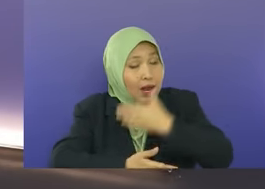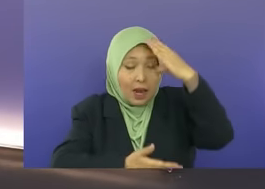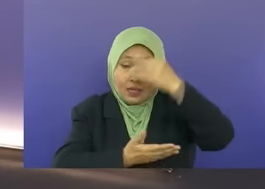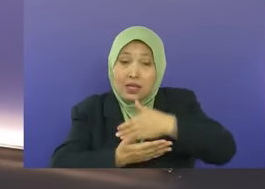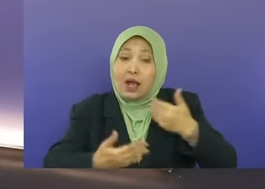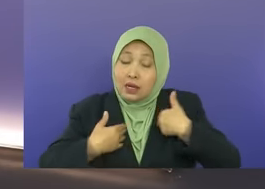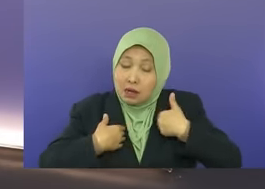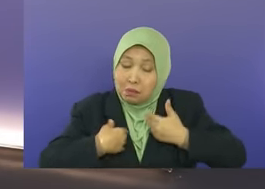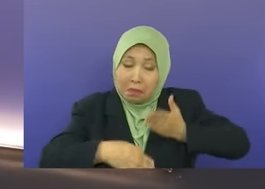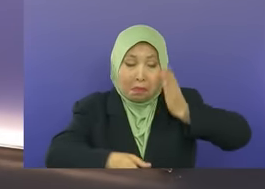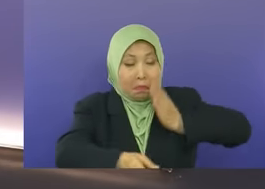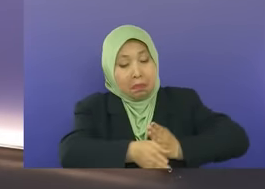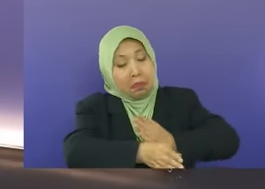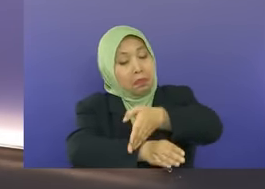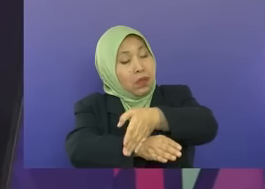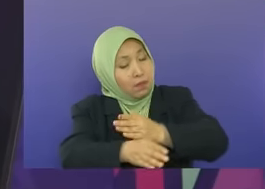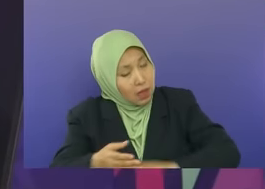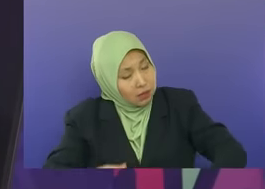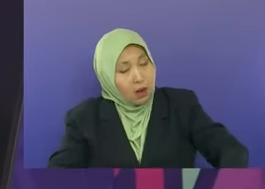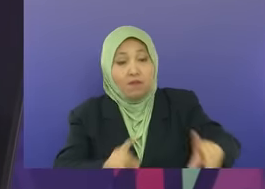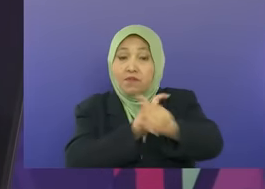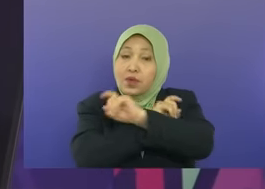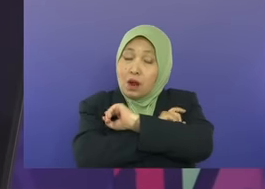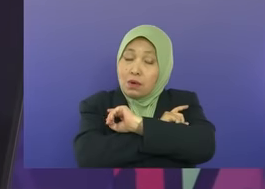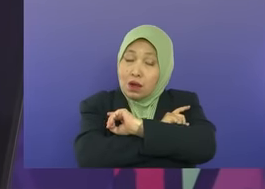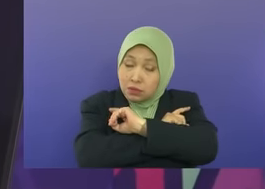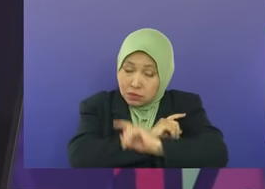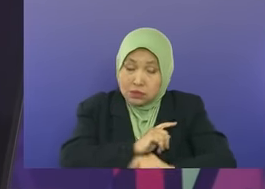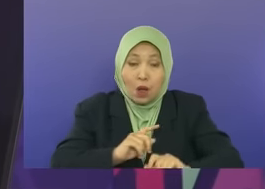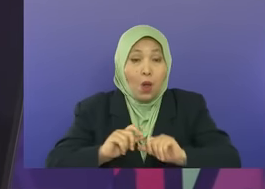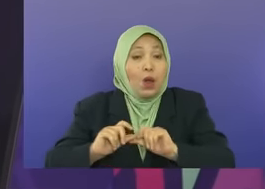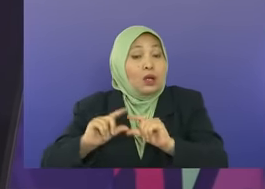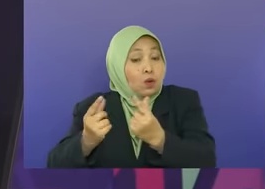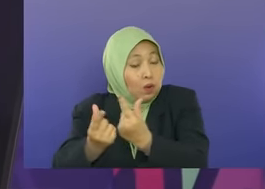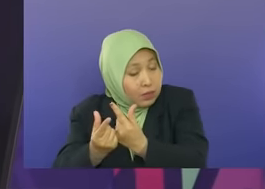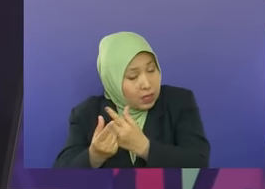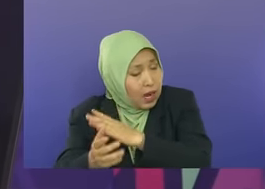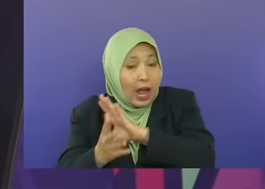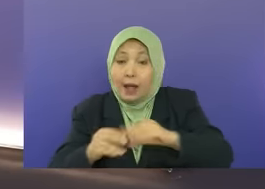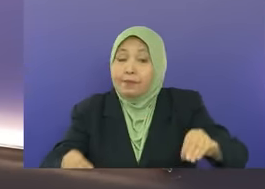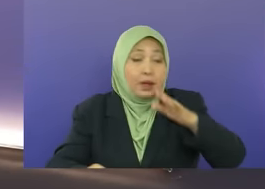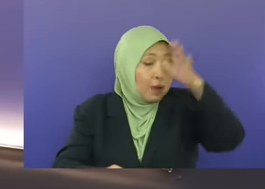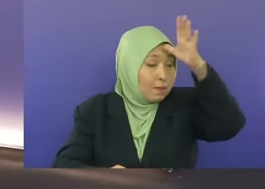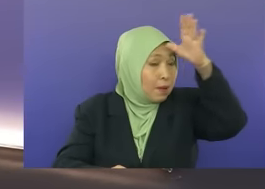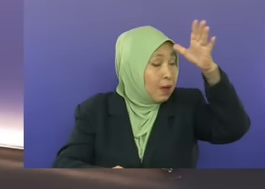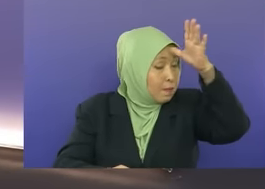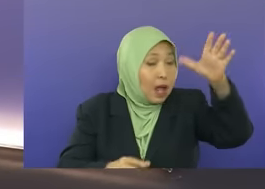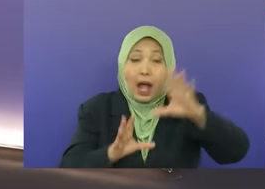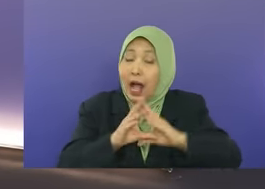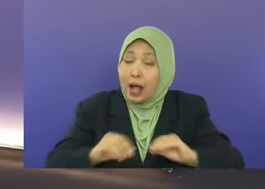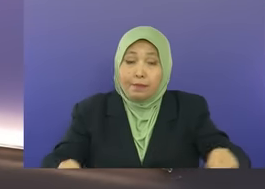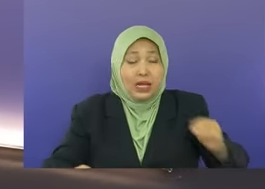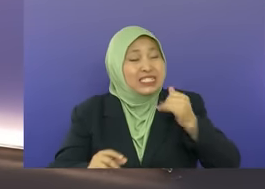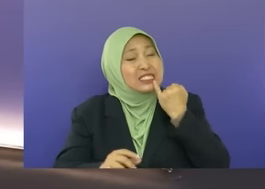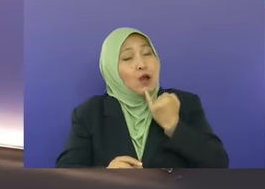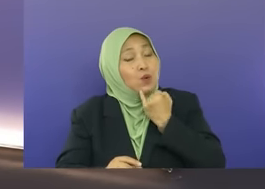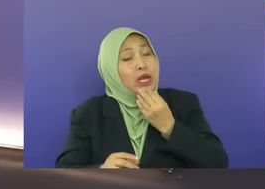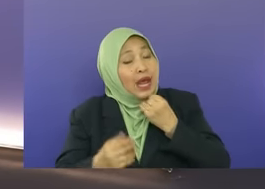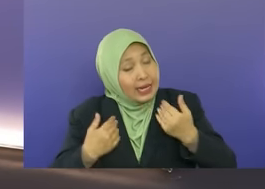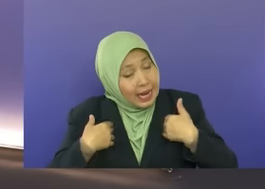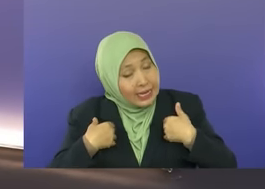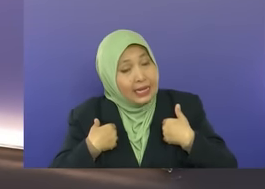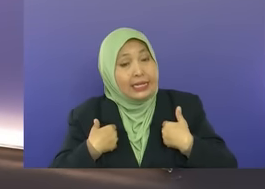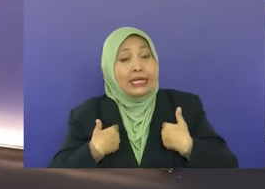dipancung oleh Firaun ataupun kunci-kuncinya maka akhirnya ayah-ayah habislah generasi Yahudi yang berada di atas